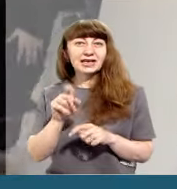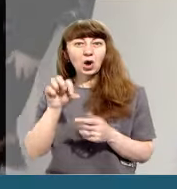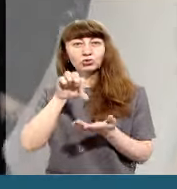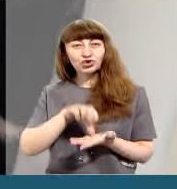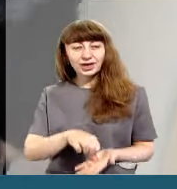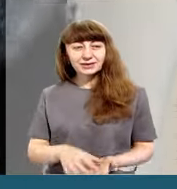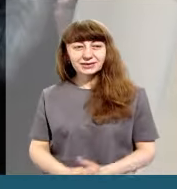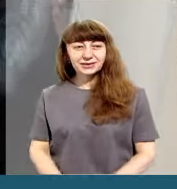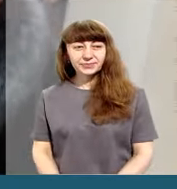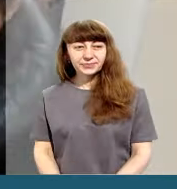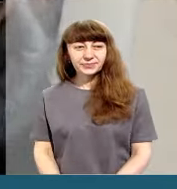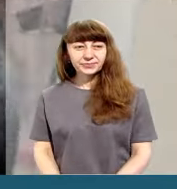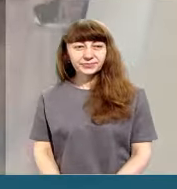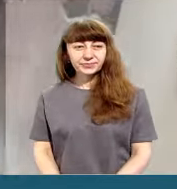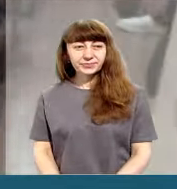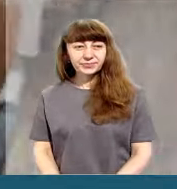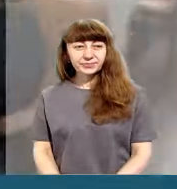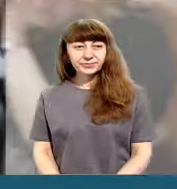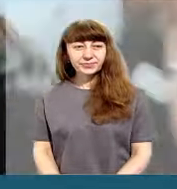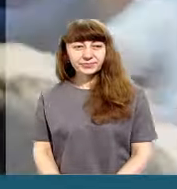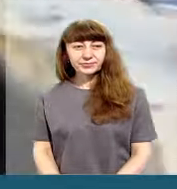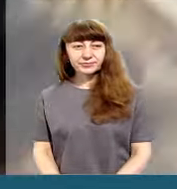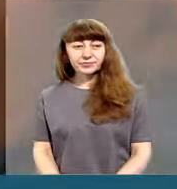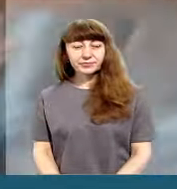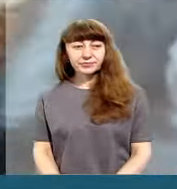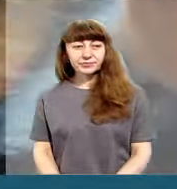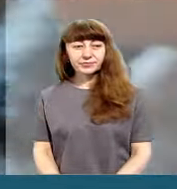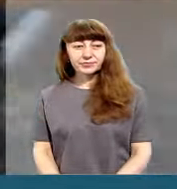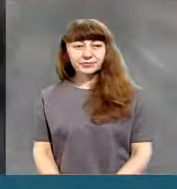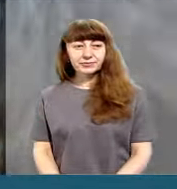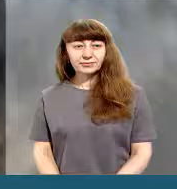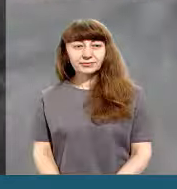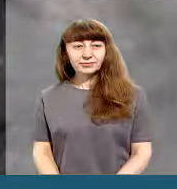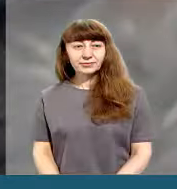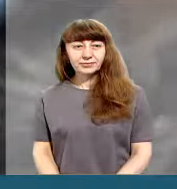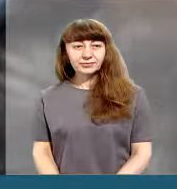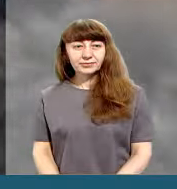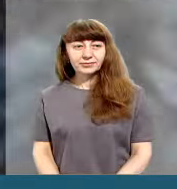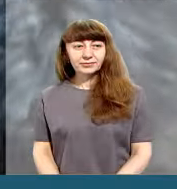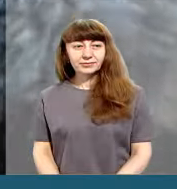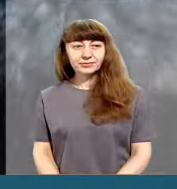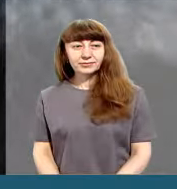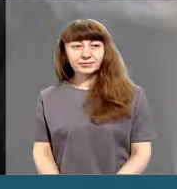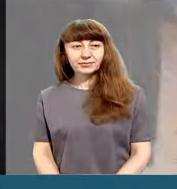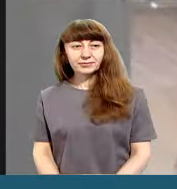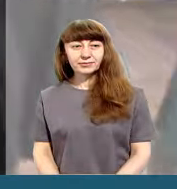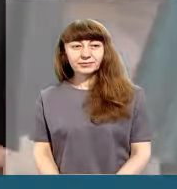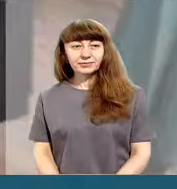себя бесценный опыт и новые знания, которые, в свою очередь, послужат крепкой основой для будущих побед.